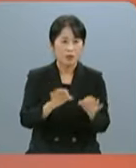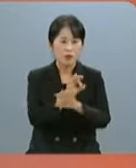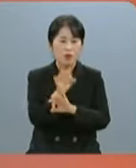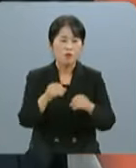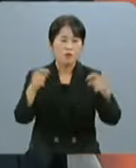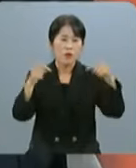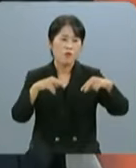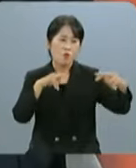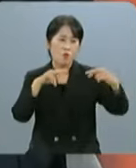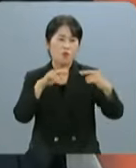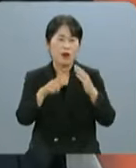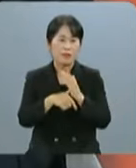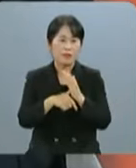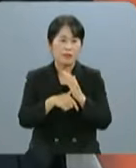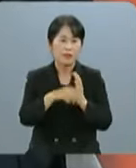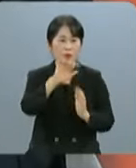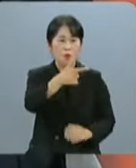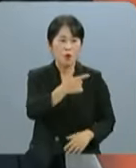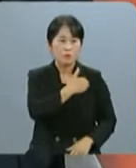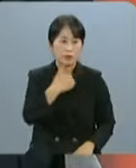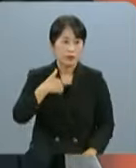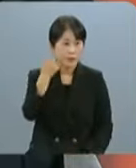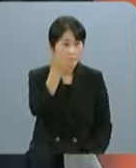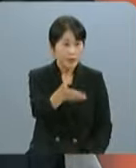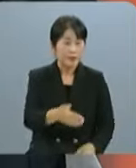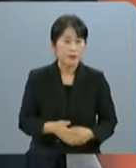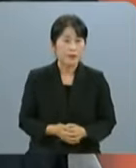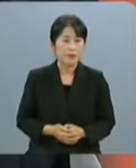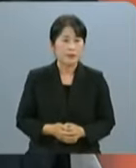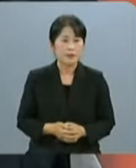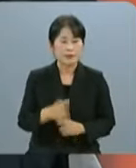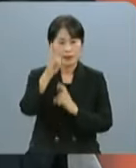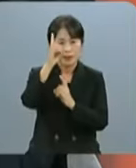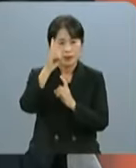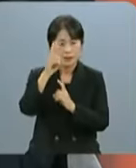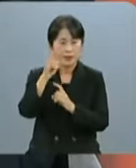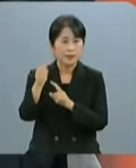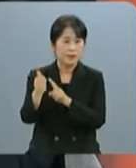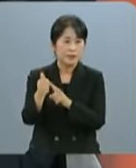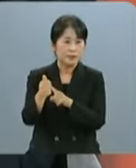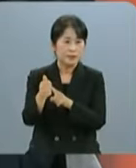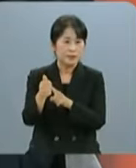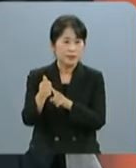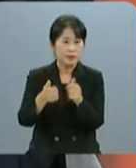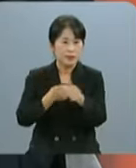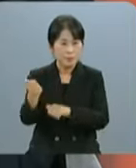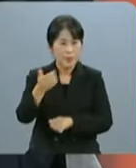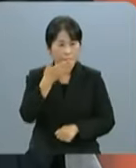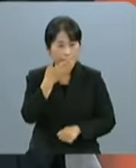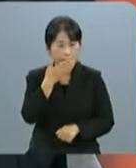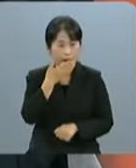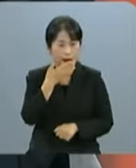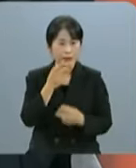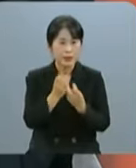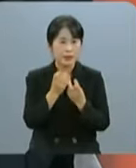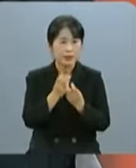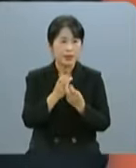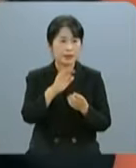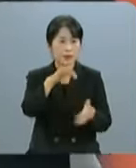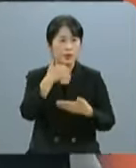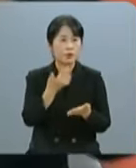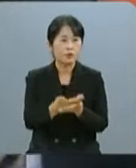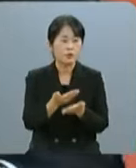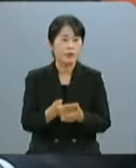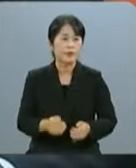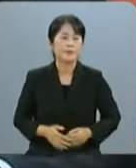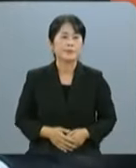토론하면 우리 원희룡 후보님 자신 있습니까? 뭐로 이재명 지사를 이렇게 압도하실 건지 한번 말씀해 주세요.